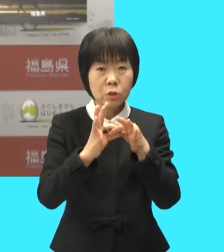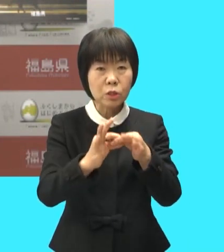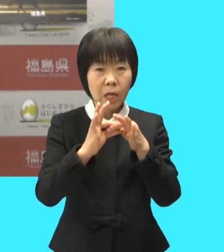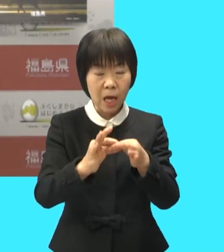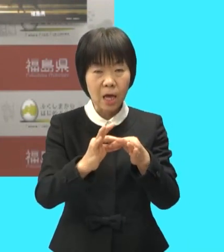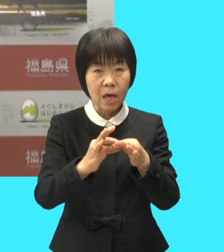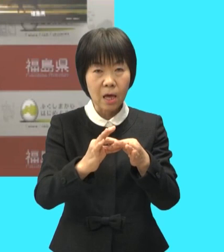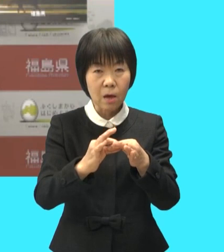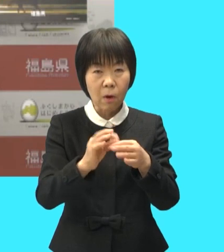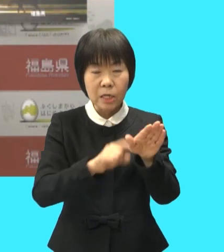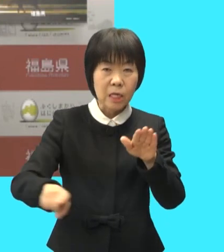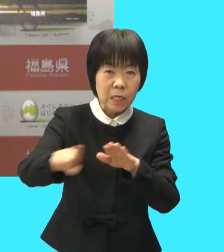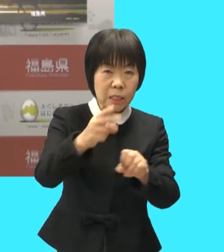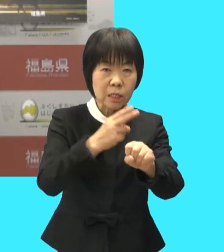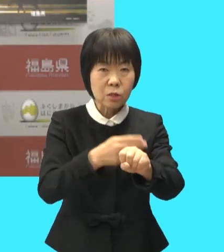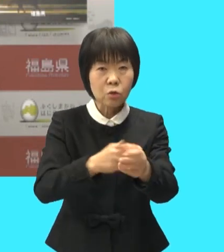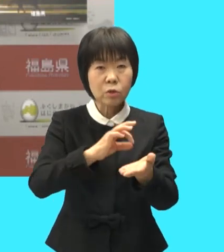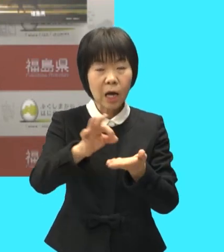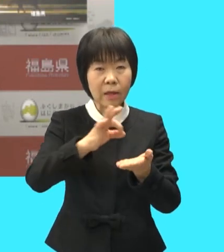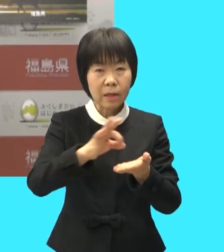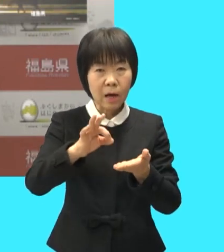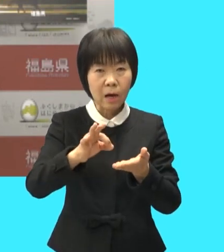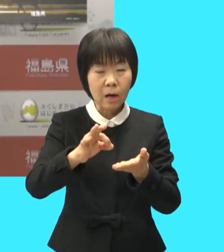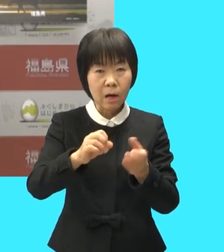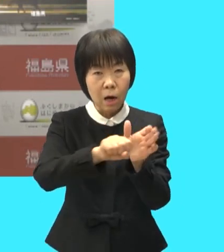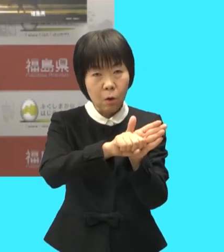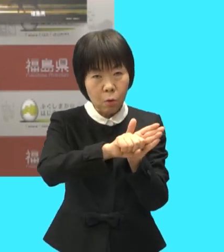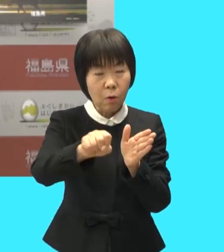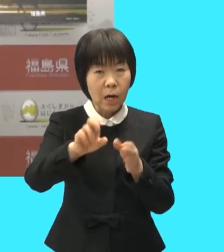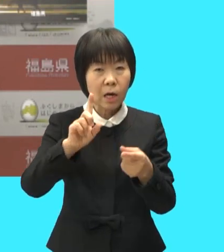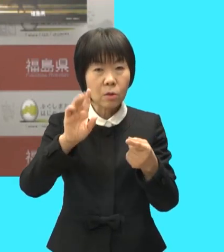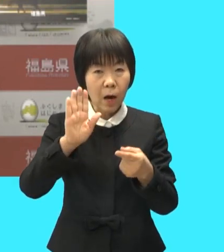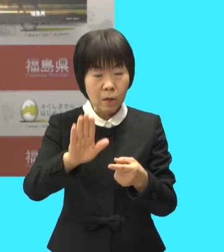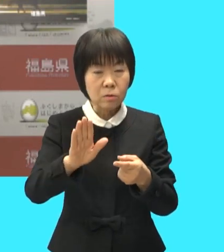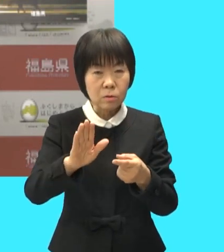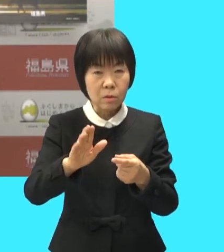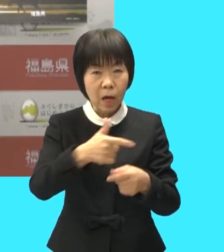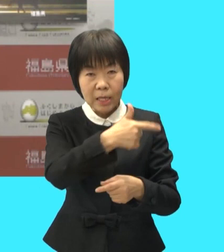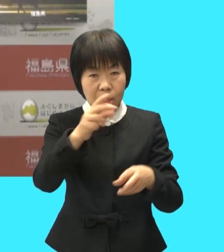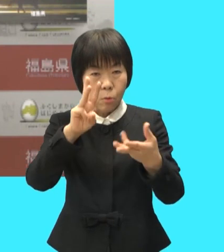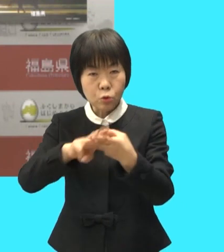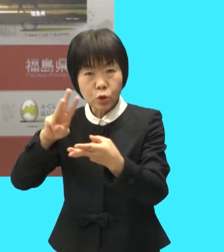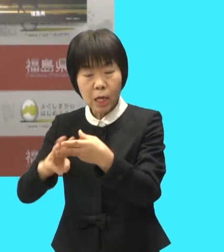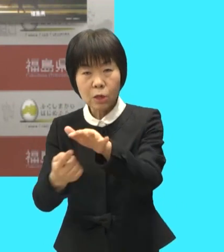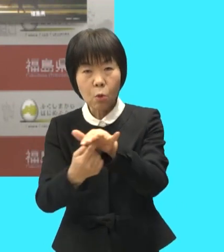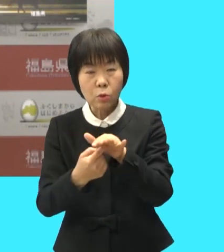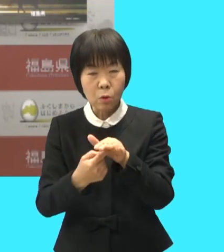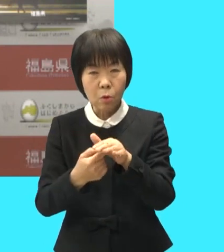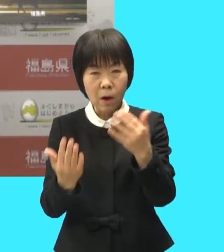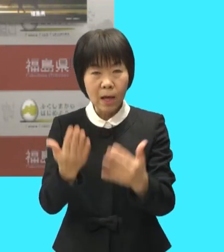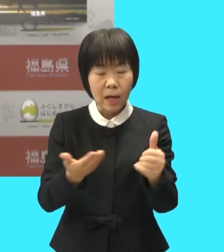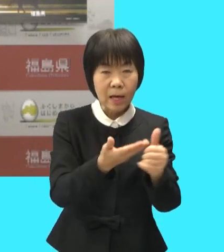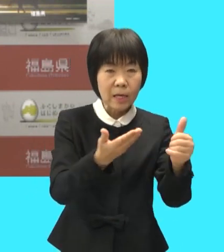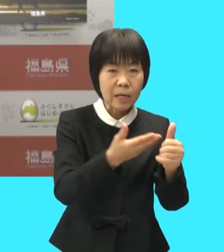ては、先進技術を活用した効率的な大規模水田農業や園芸品目